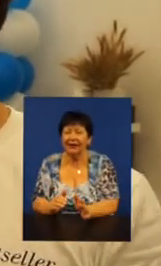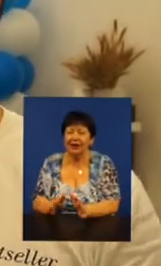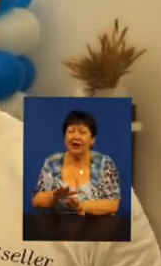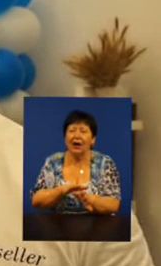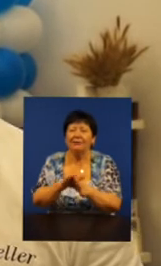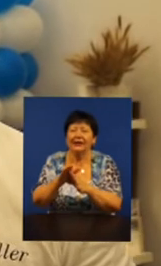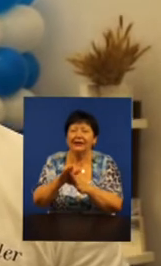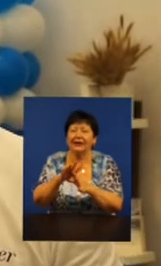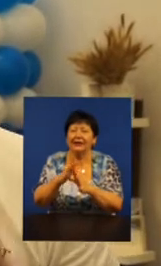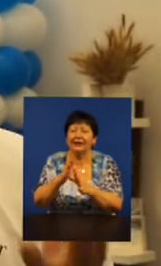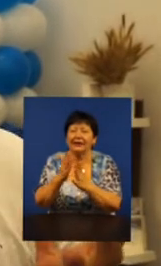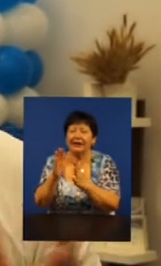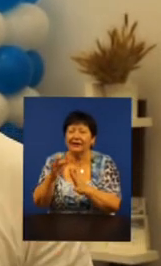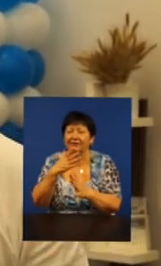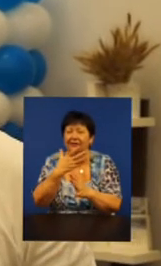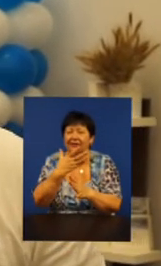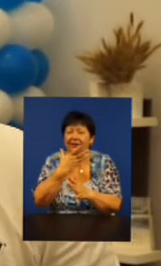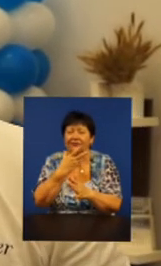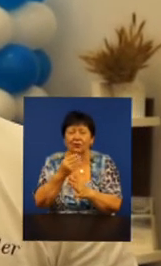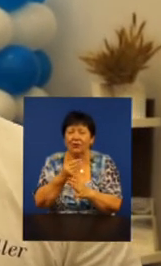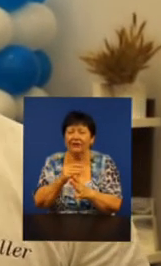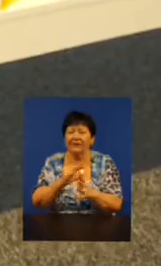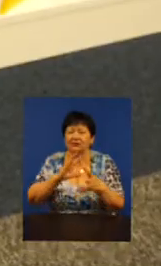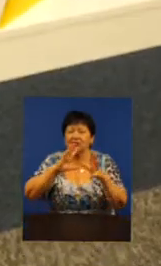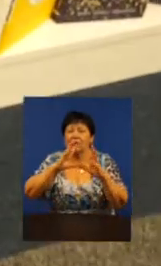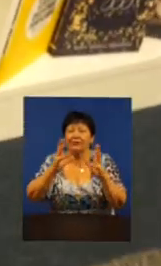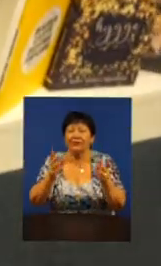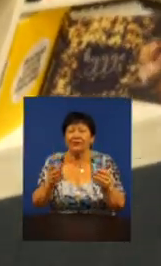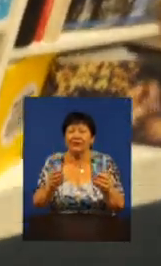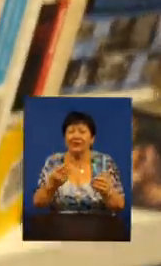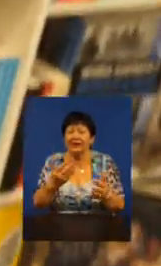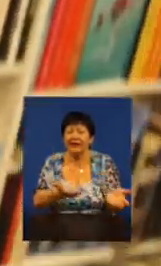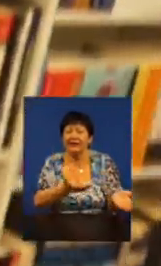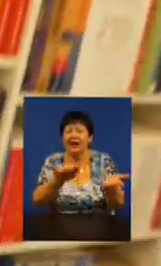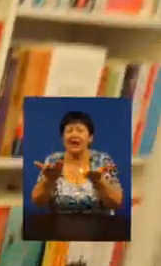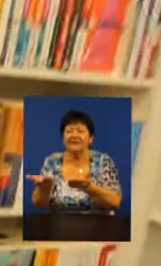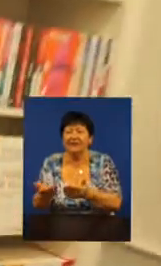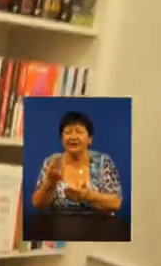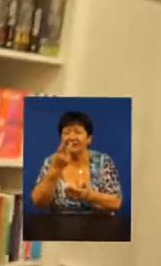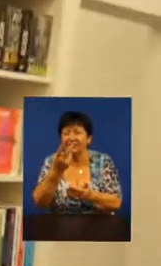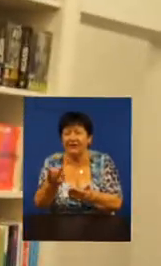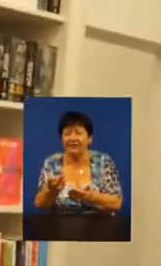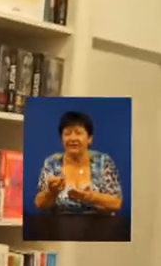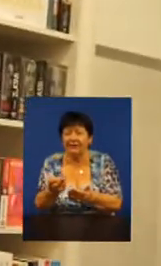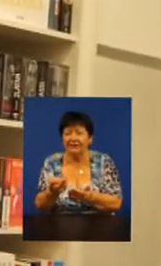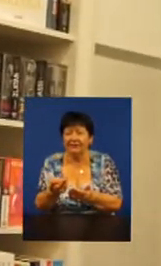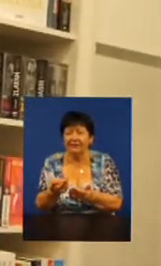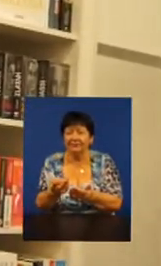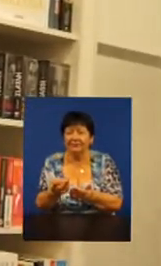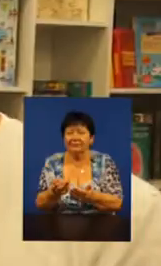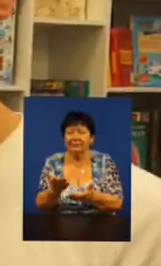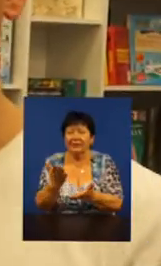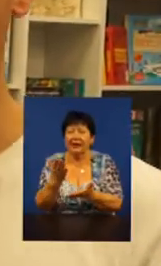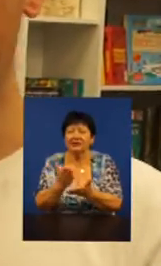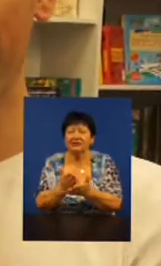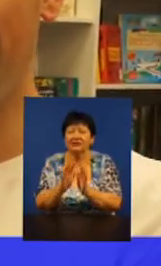cărți frumoase și cu o atmosferă inedită care te invită să savurezi lectura. Aici,